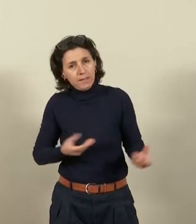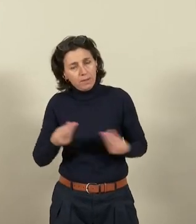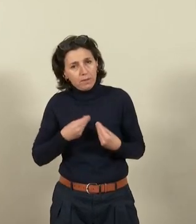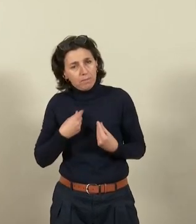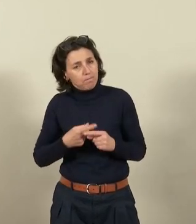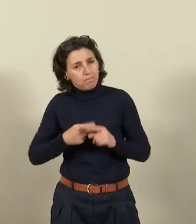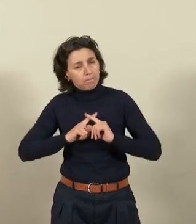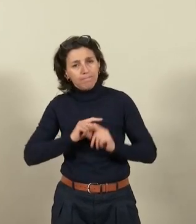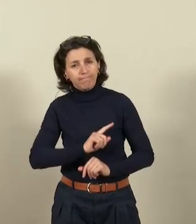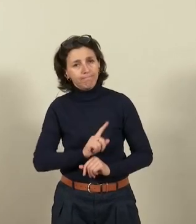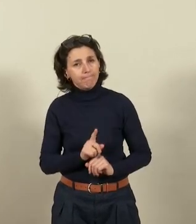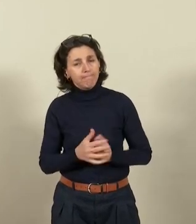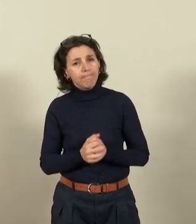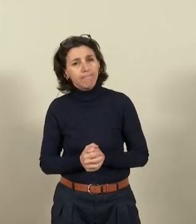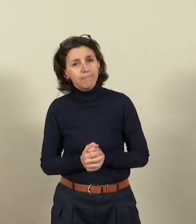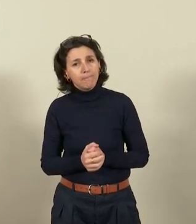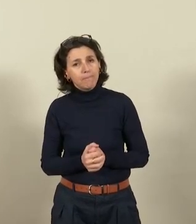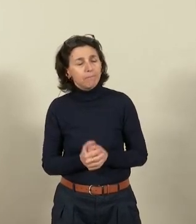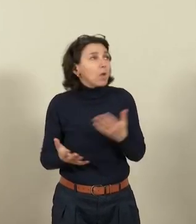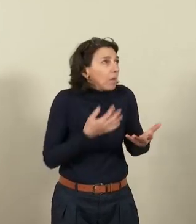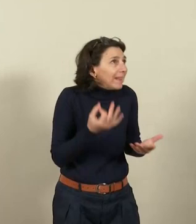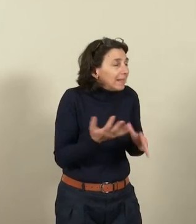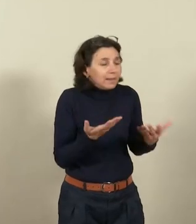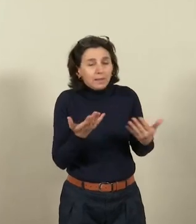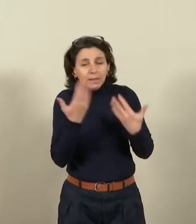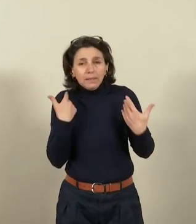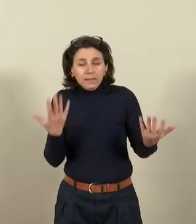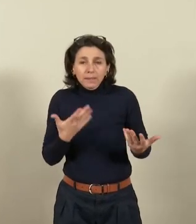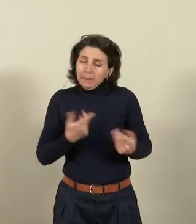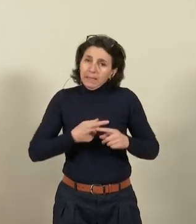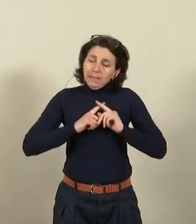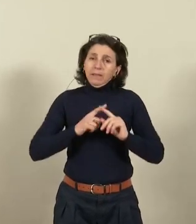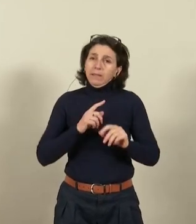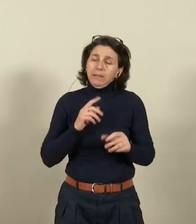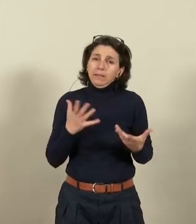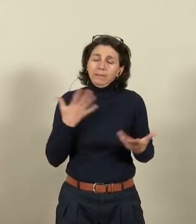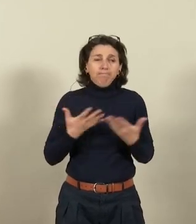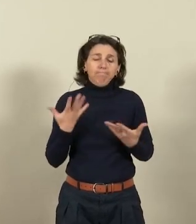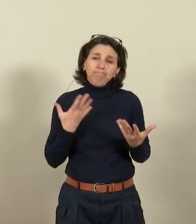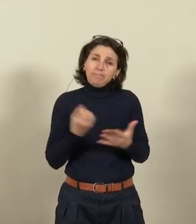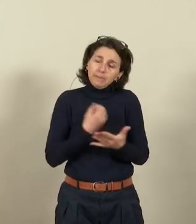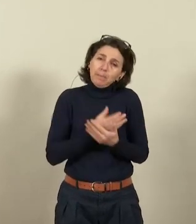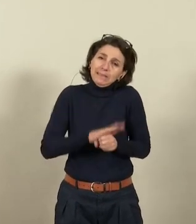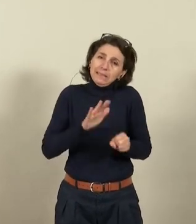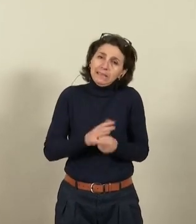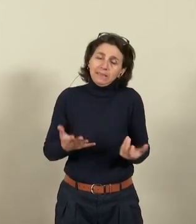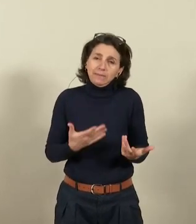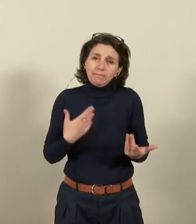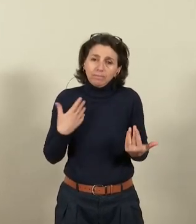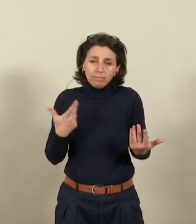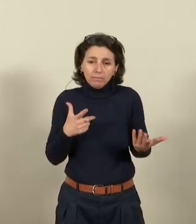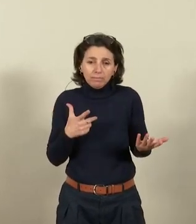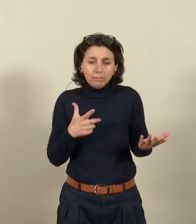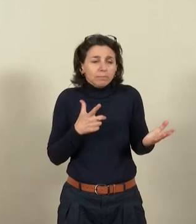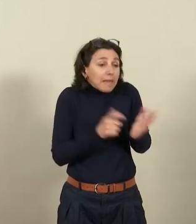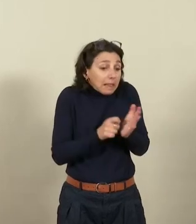m'a convaincu ou qui nous a convaincu je sais pas comment le dire mais enfin il faut un moment donné ou un autre je crois que il faut faut se